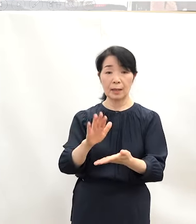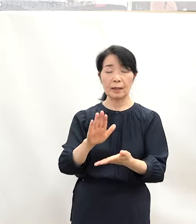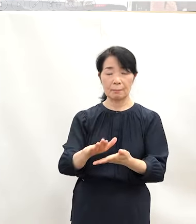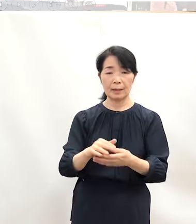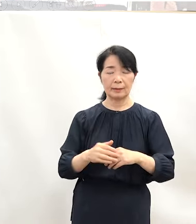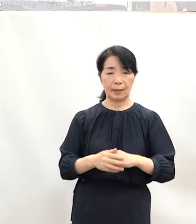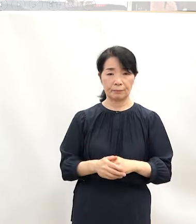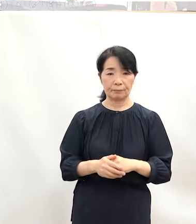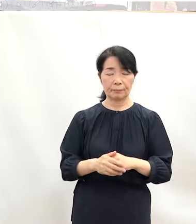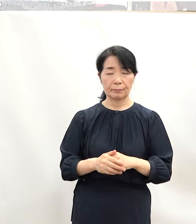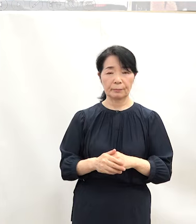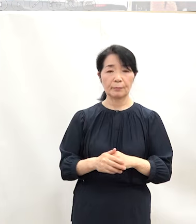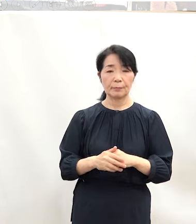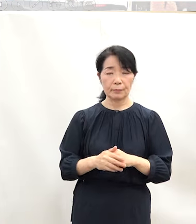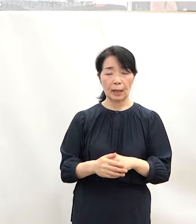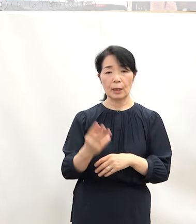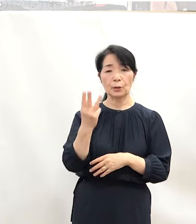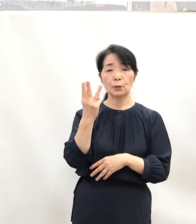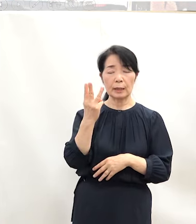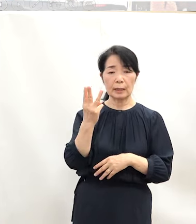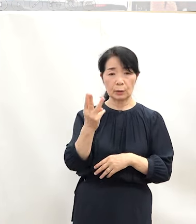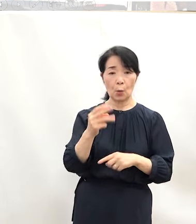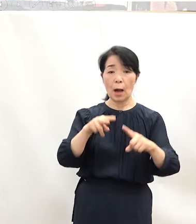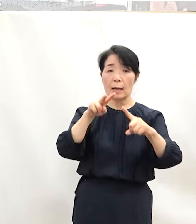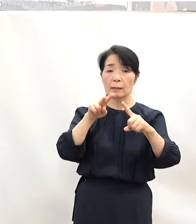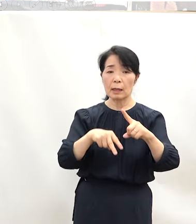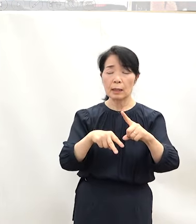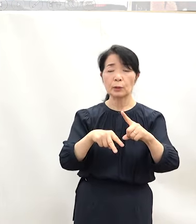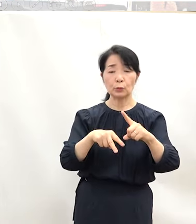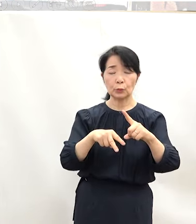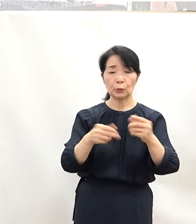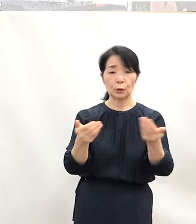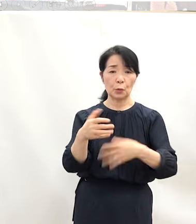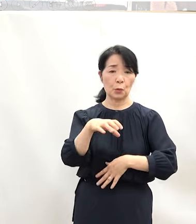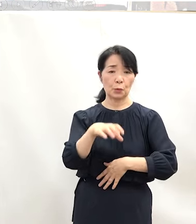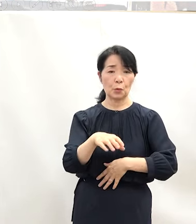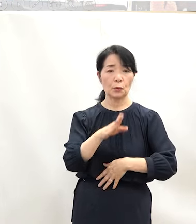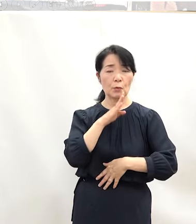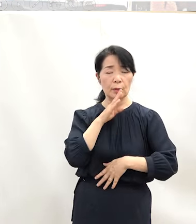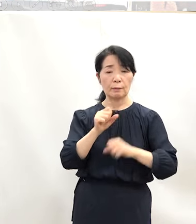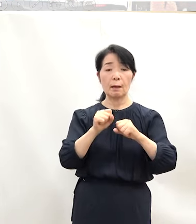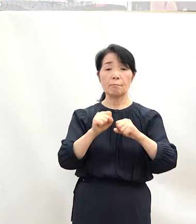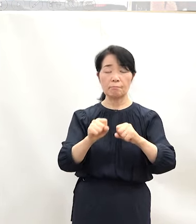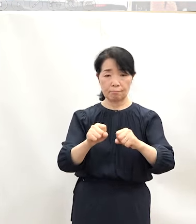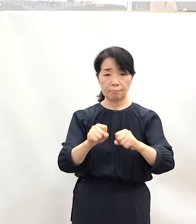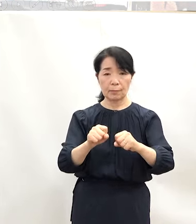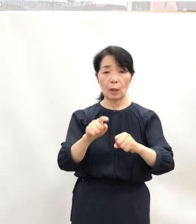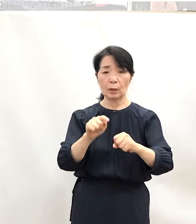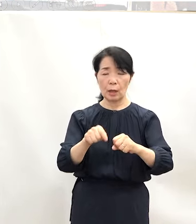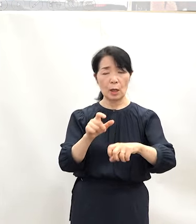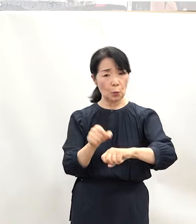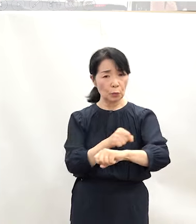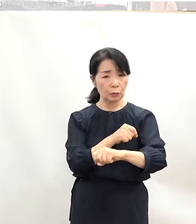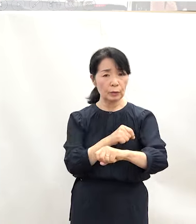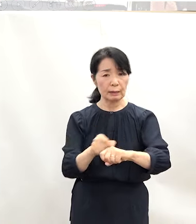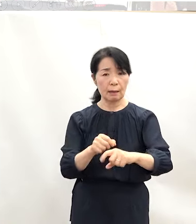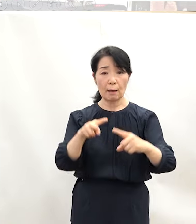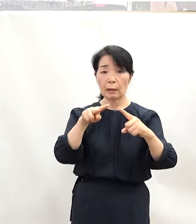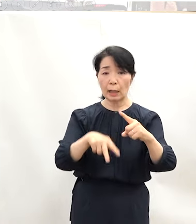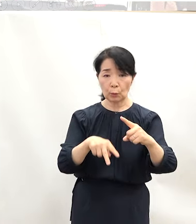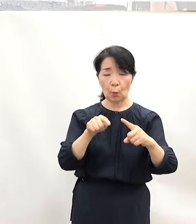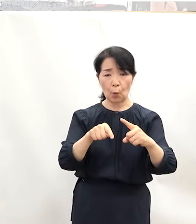3で、介護事務所の実践編ということであると思うんですけども、特に介護っていうところで外